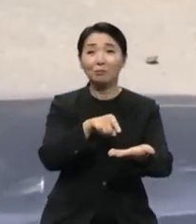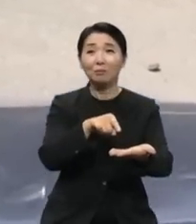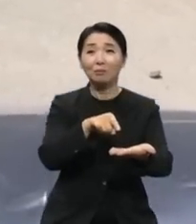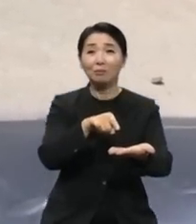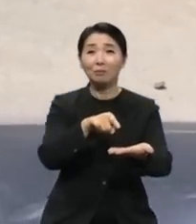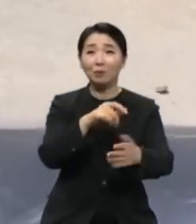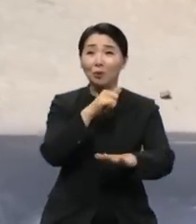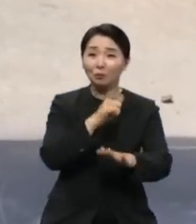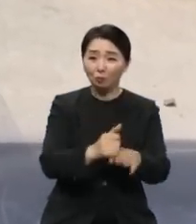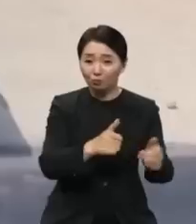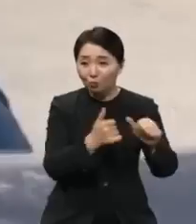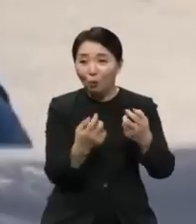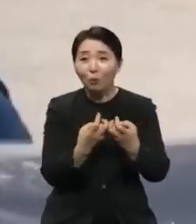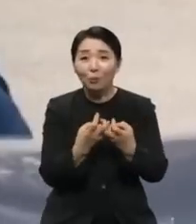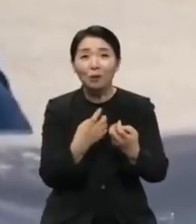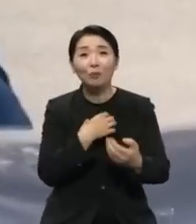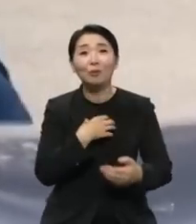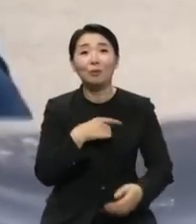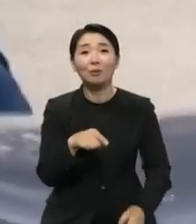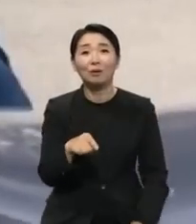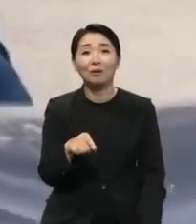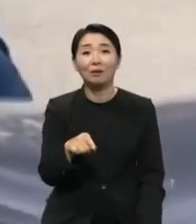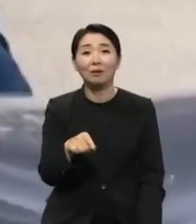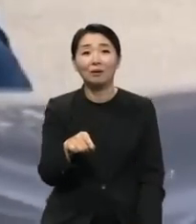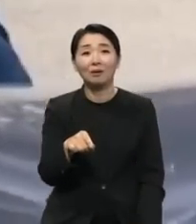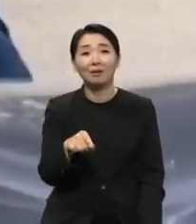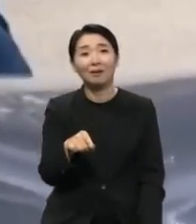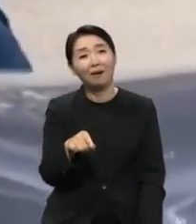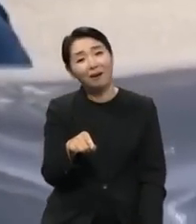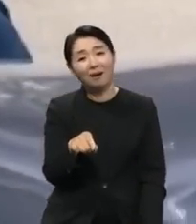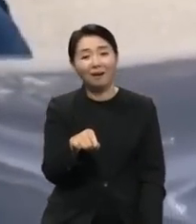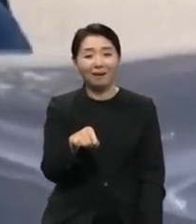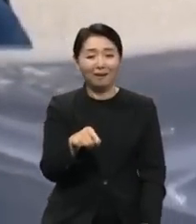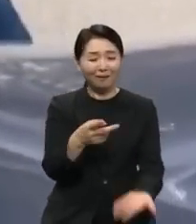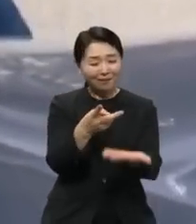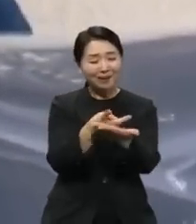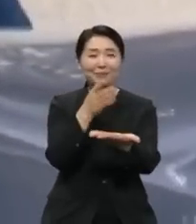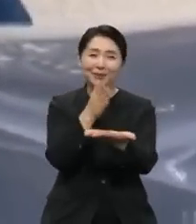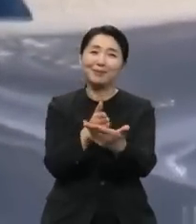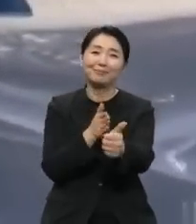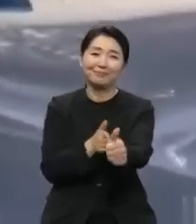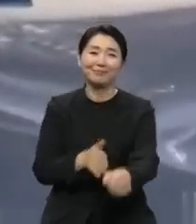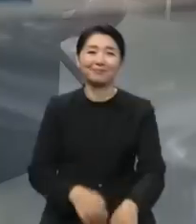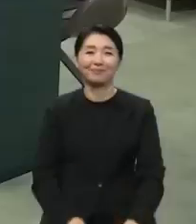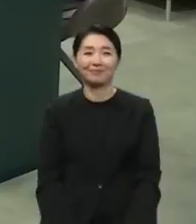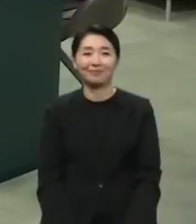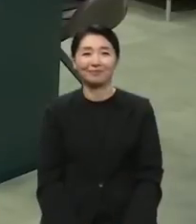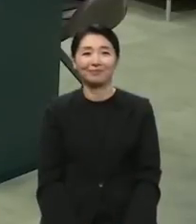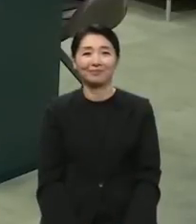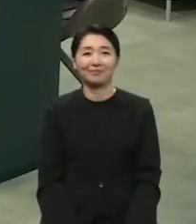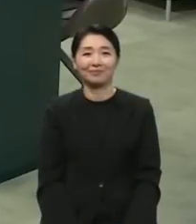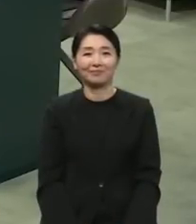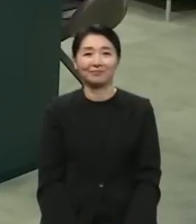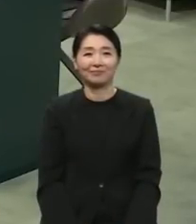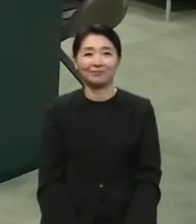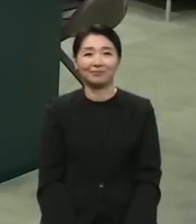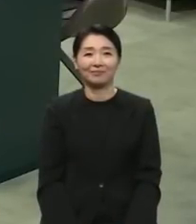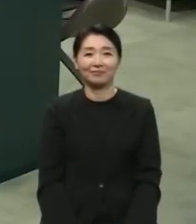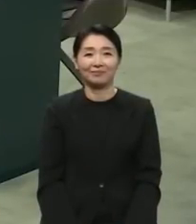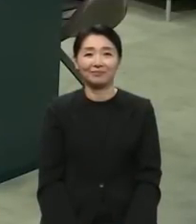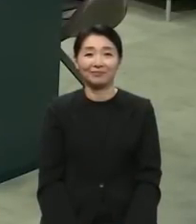사건으로 이제 커질 수가 있기 때문에 좀 저렇게 안 하셨으면 어떨까 싶은 생각이 듭니다 근데 일단 그